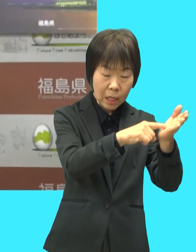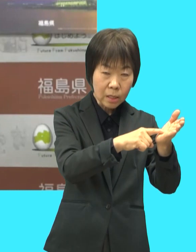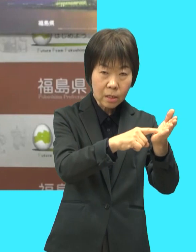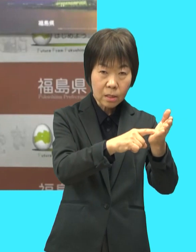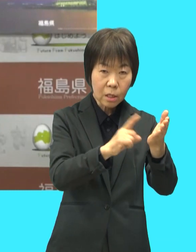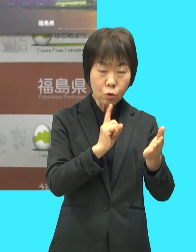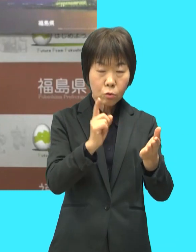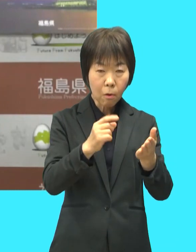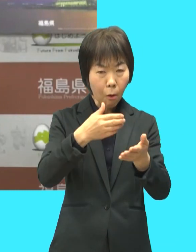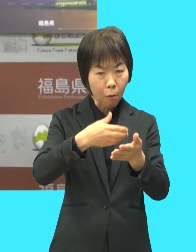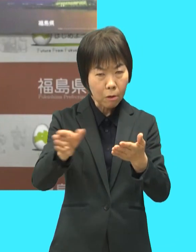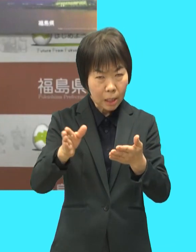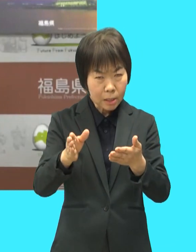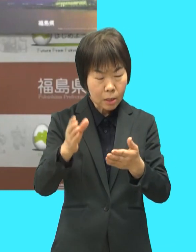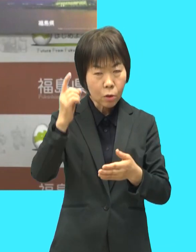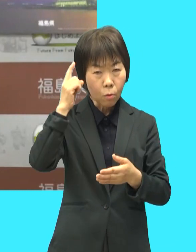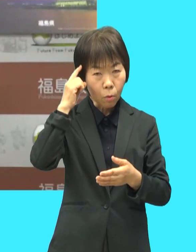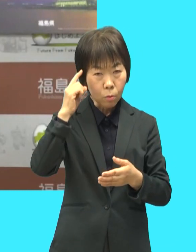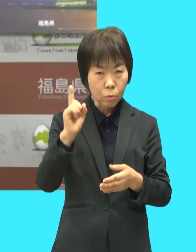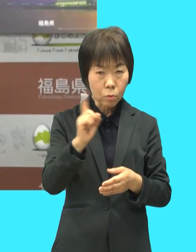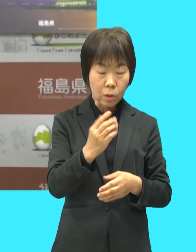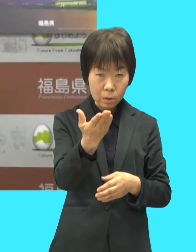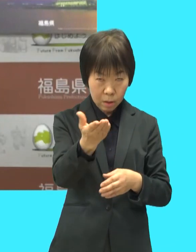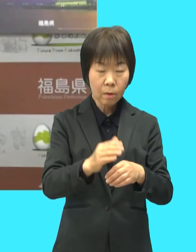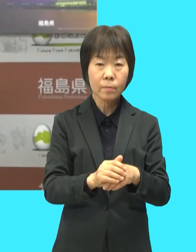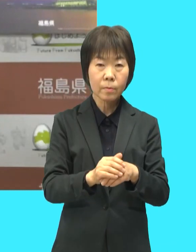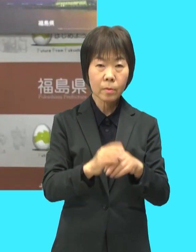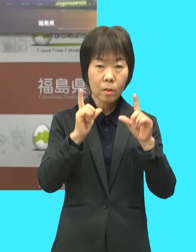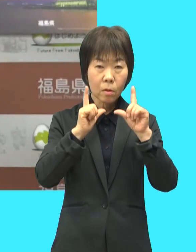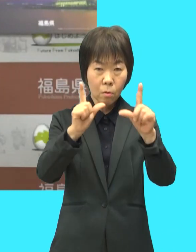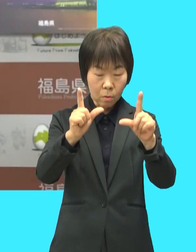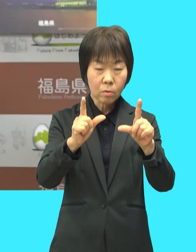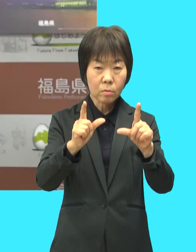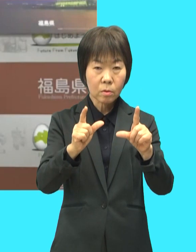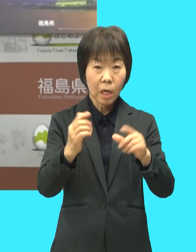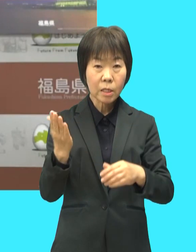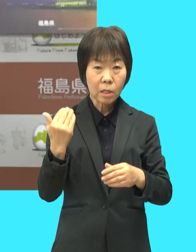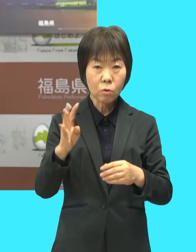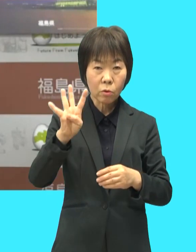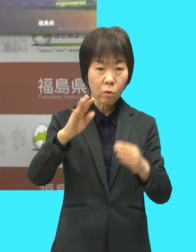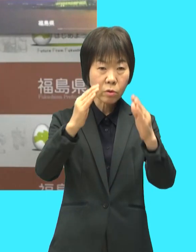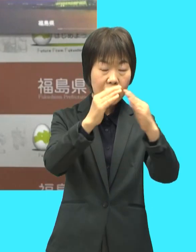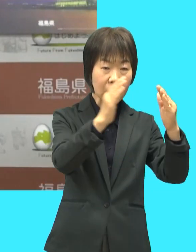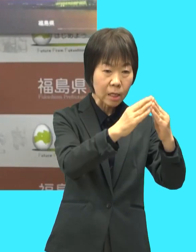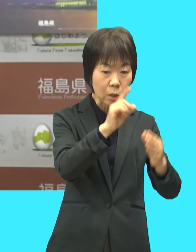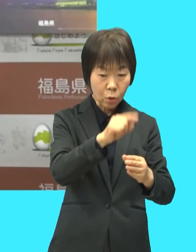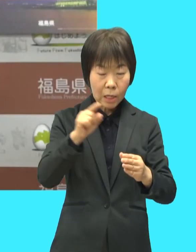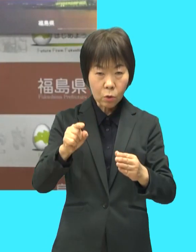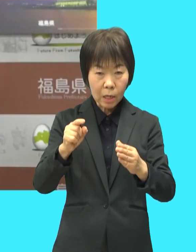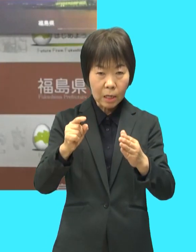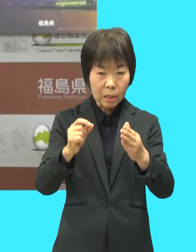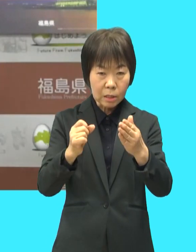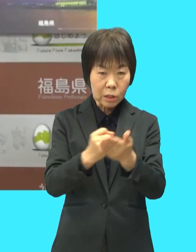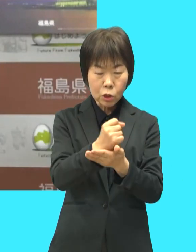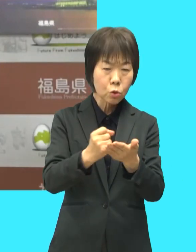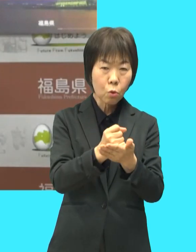出しているというような印象を受けるんですけれども、本当にそれでいいんですか。はい、 先ほど4世帯実はそれぞれご事情が異な